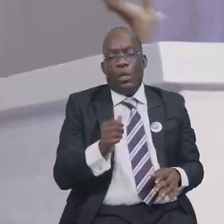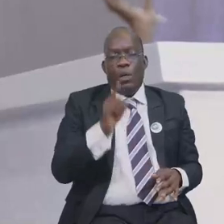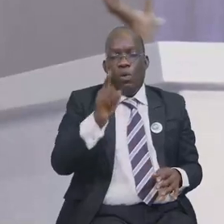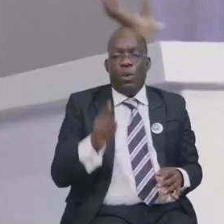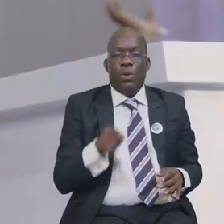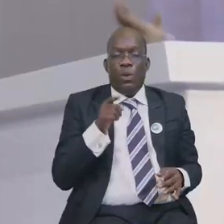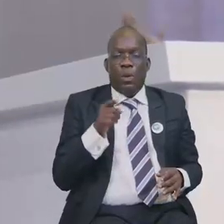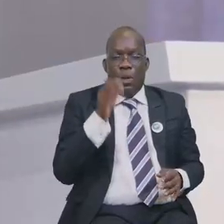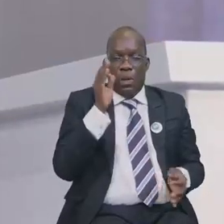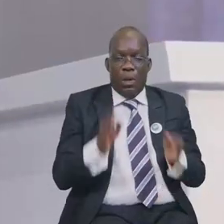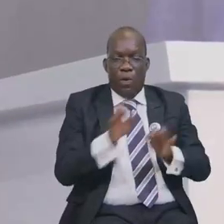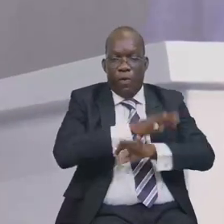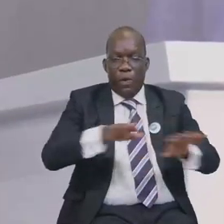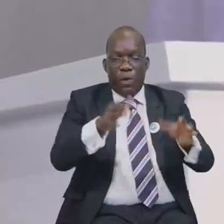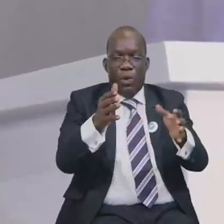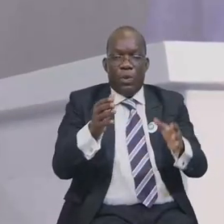sortir.